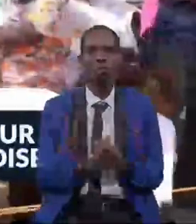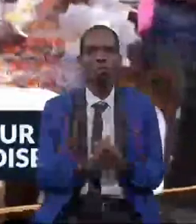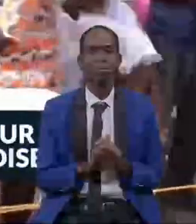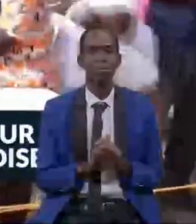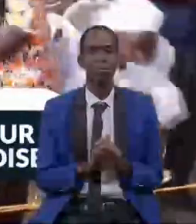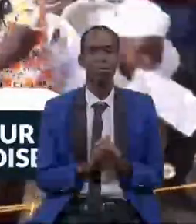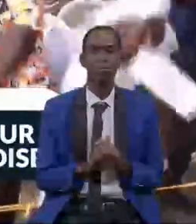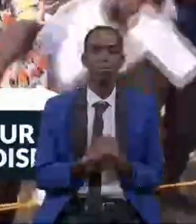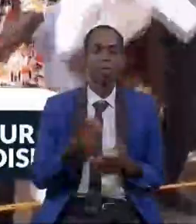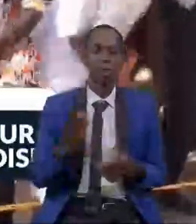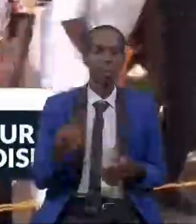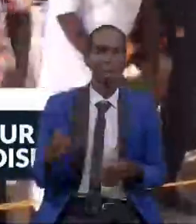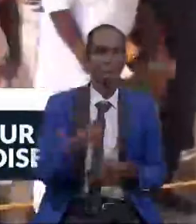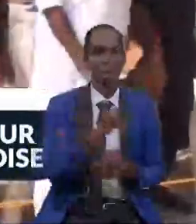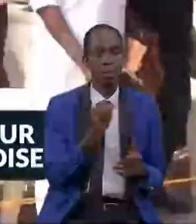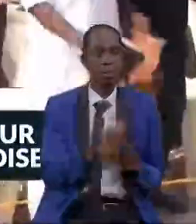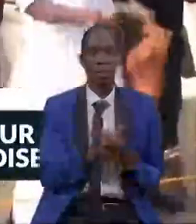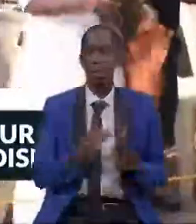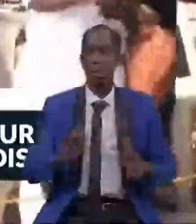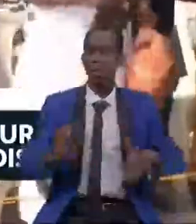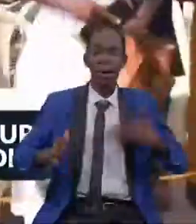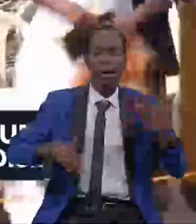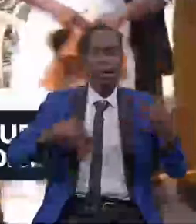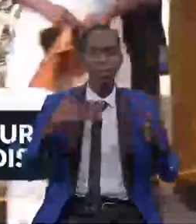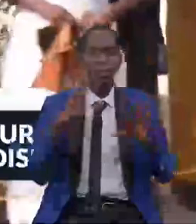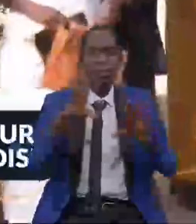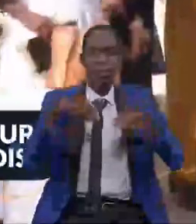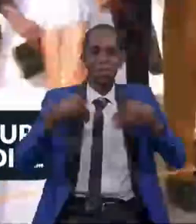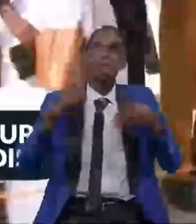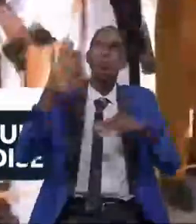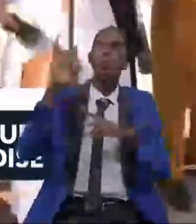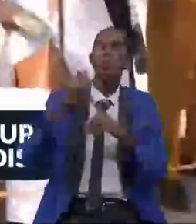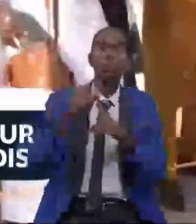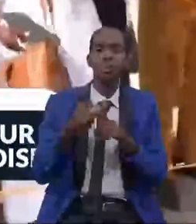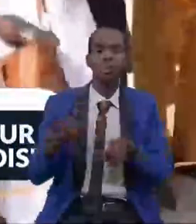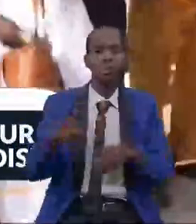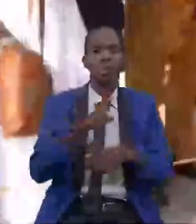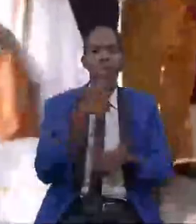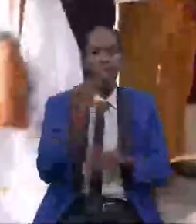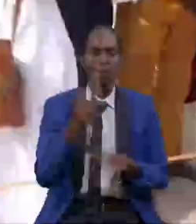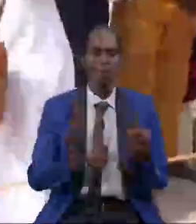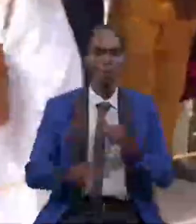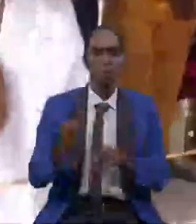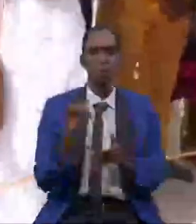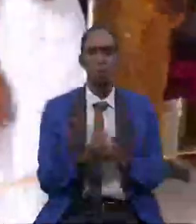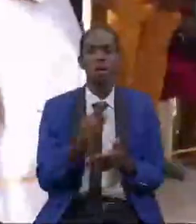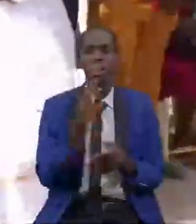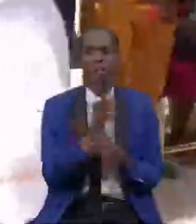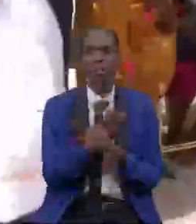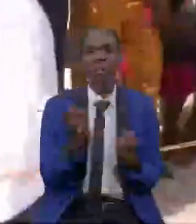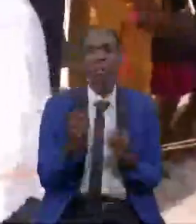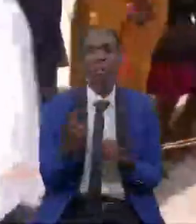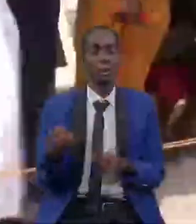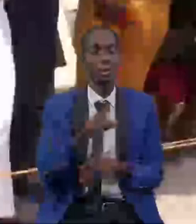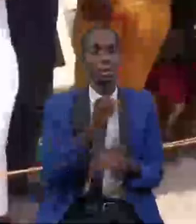Ceux qui reçurent sa parole, ce sont ceux-là qui sont sauvés. Ceux qui